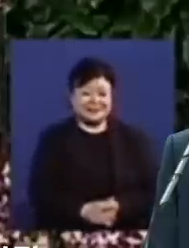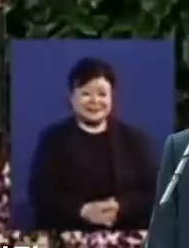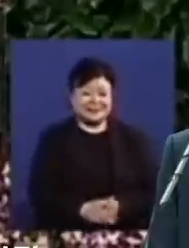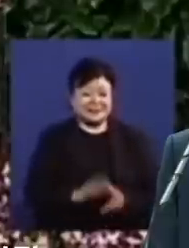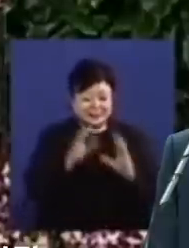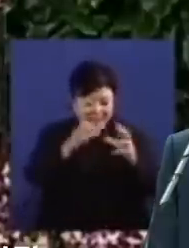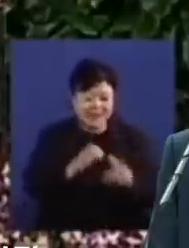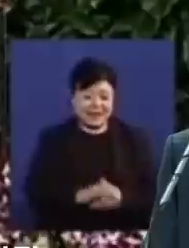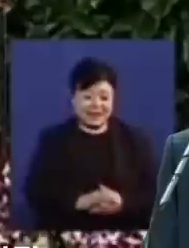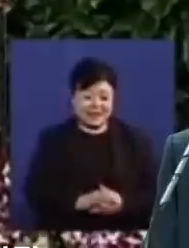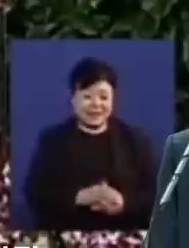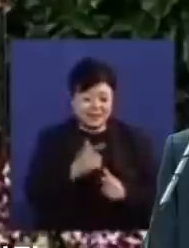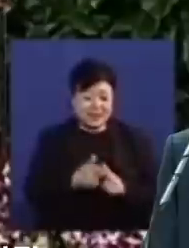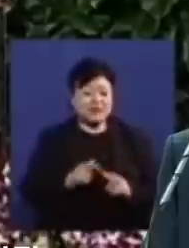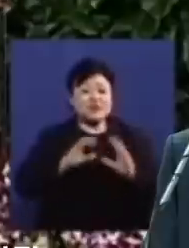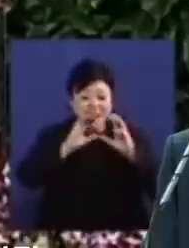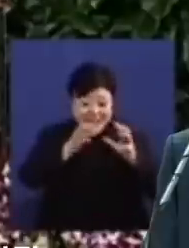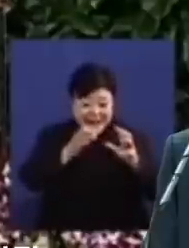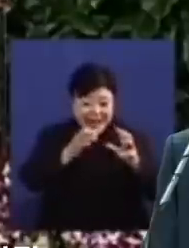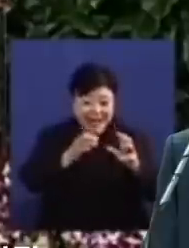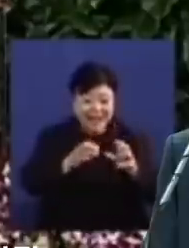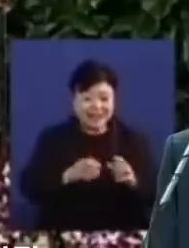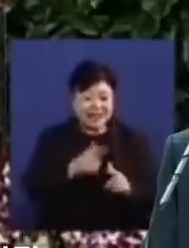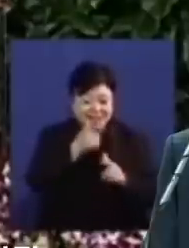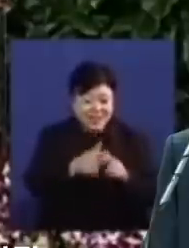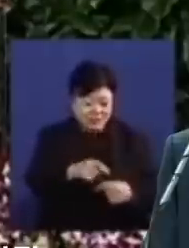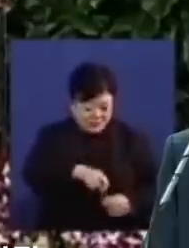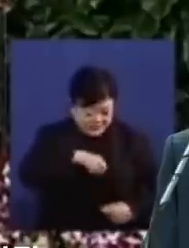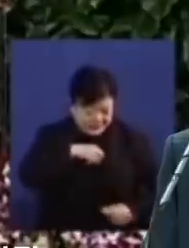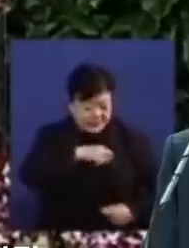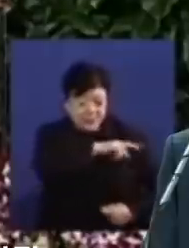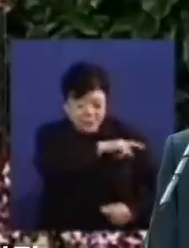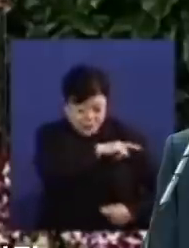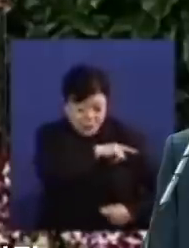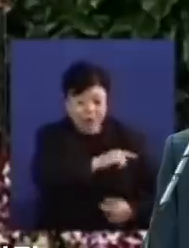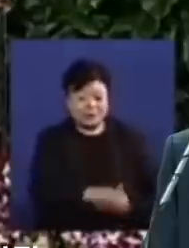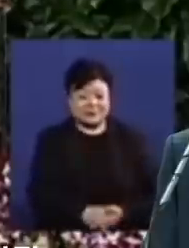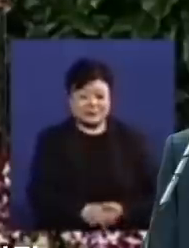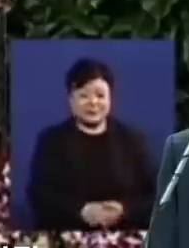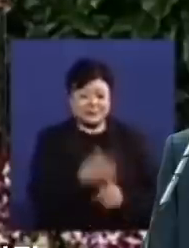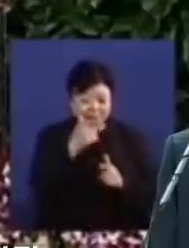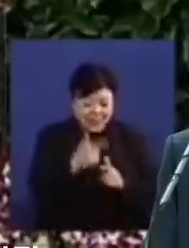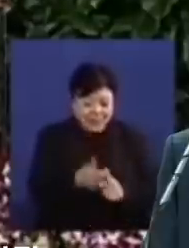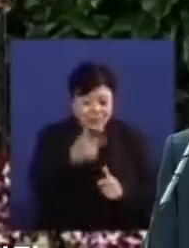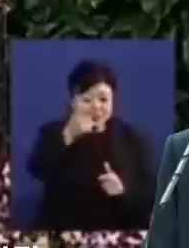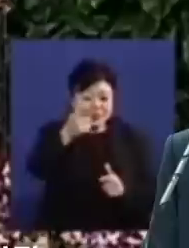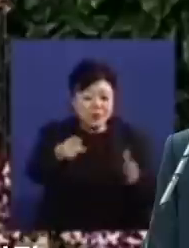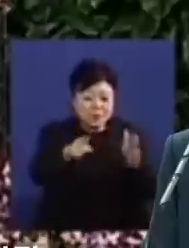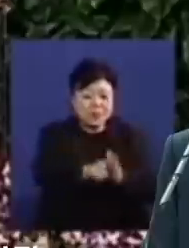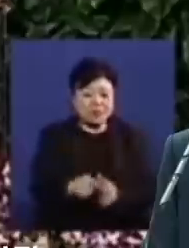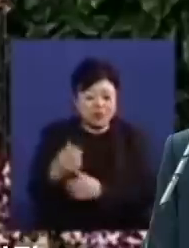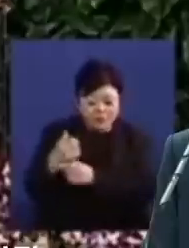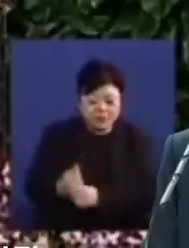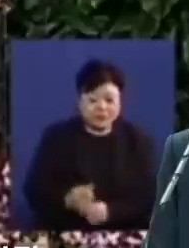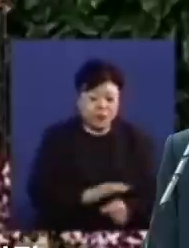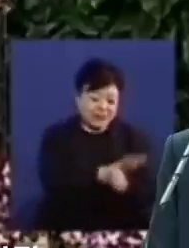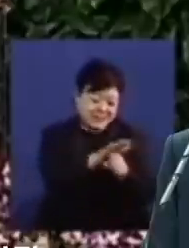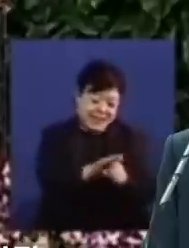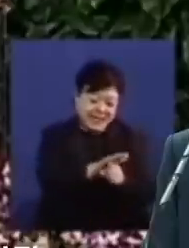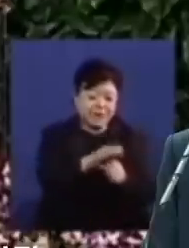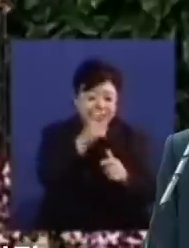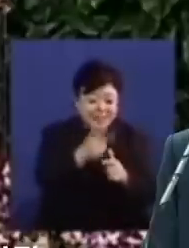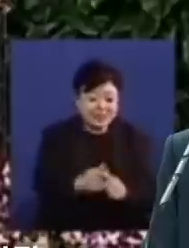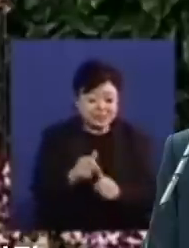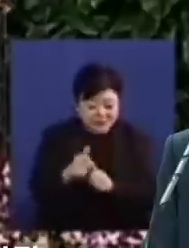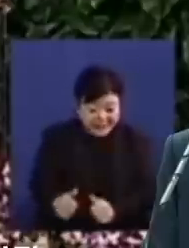나라 예수님의 나라입니다. 그 의 예수님의 의인 것입니다. 예수님을 믿고 의지하고 사랑하고